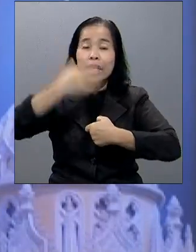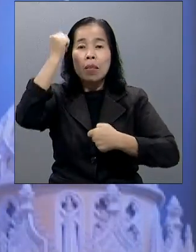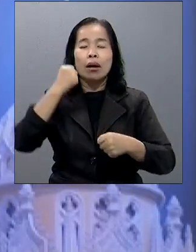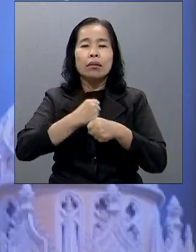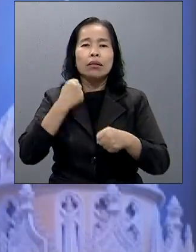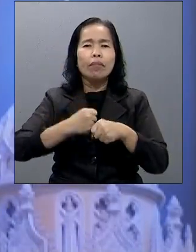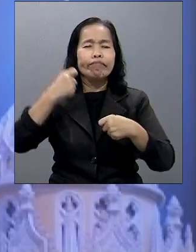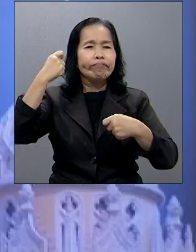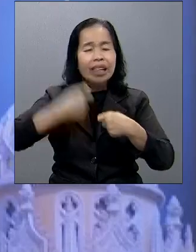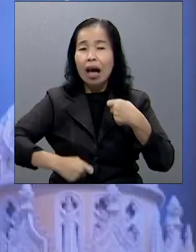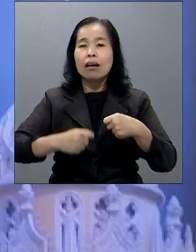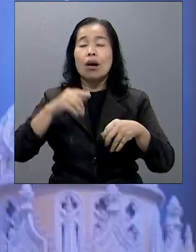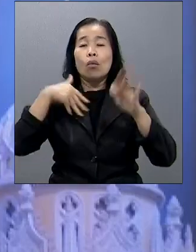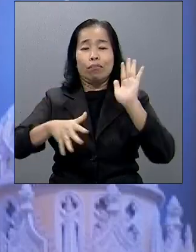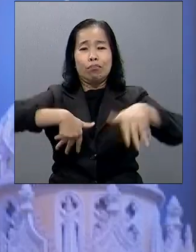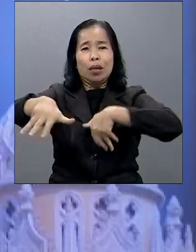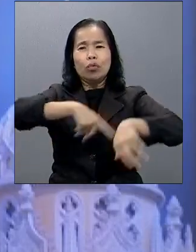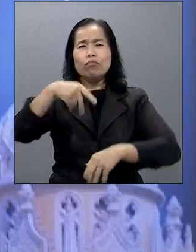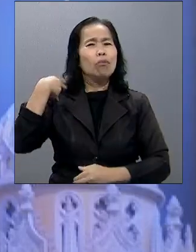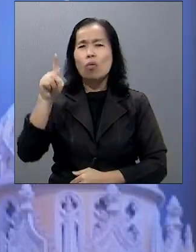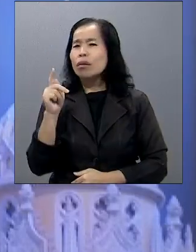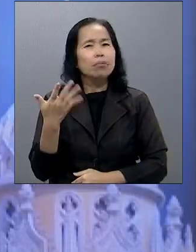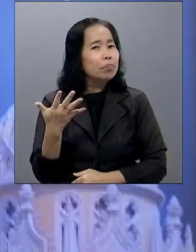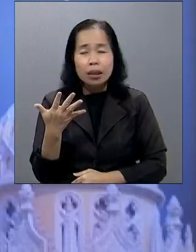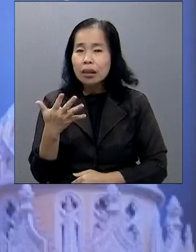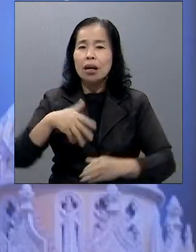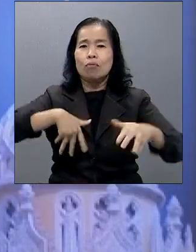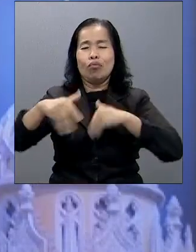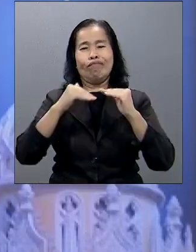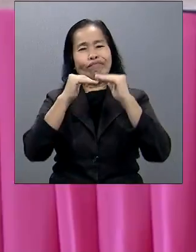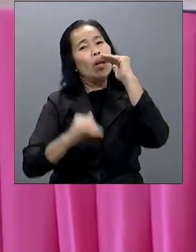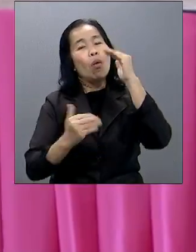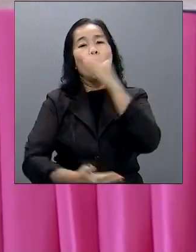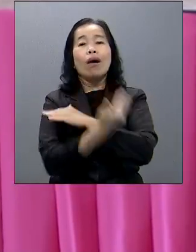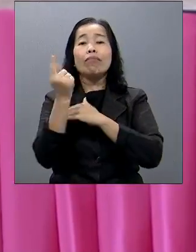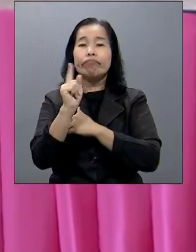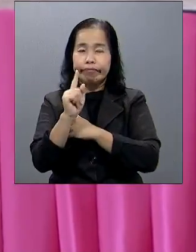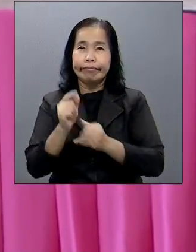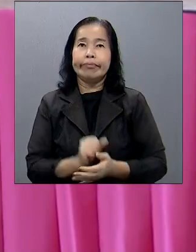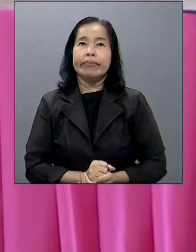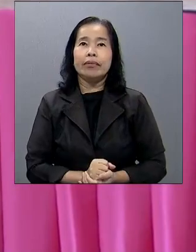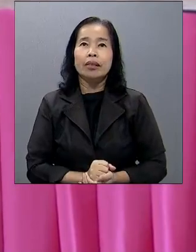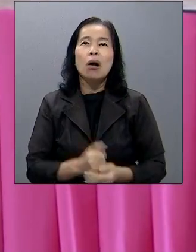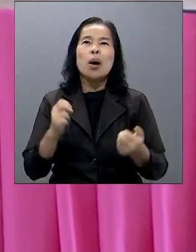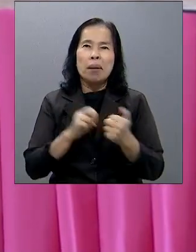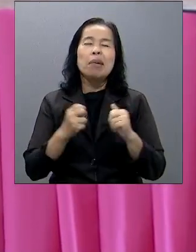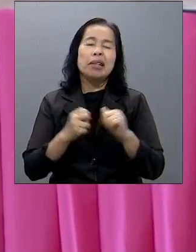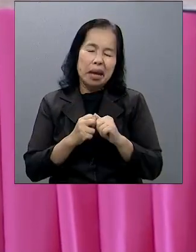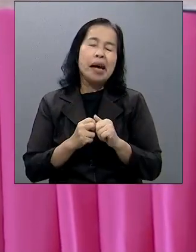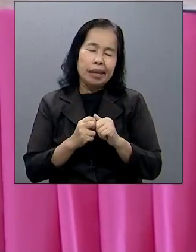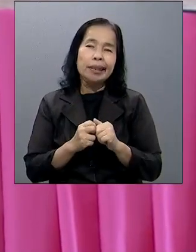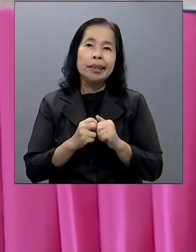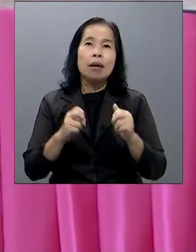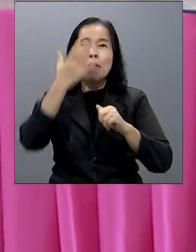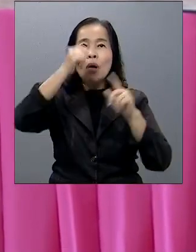นี่ยประชาชนก็จะไม่ได้ประโยชน์ประชาชนจะเสียโอกาสในพื้นที่นะครับ เป็นปัญหาทั้งครัวเรือนที่ไม่ได้เอกส